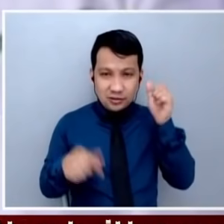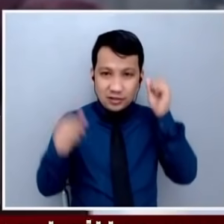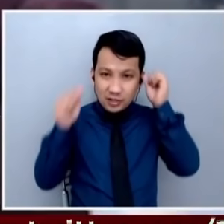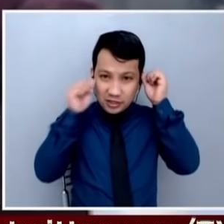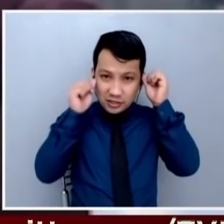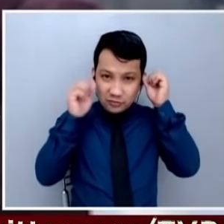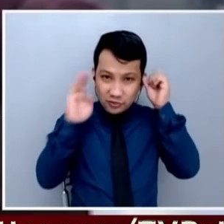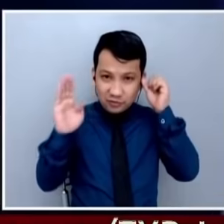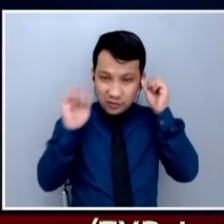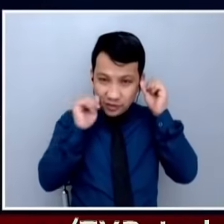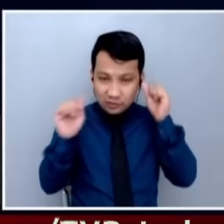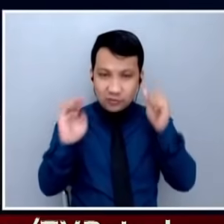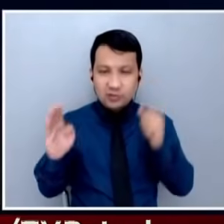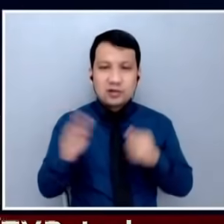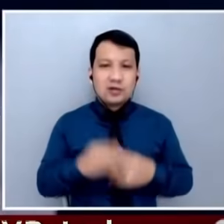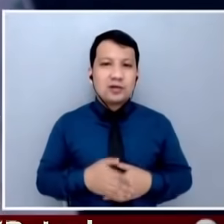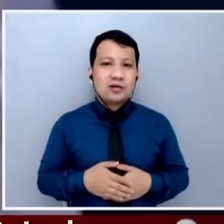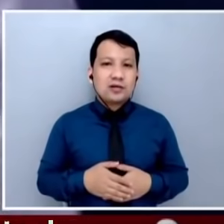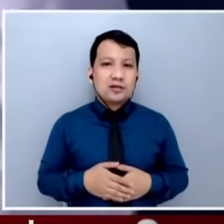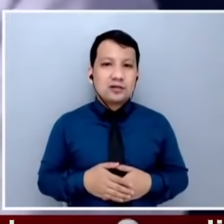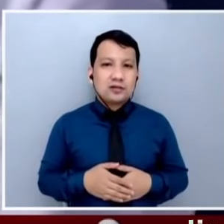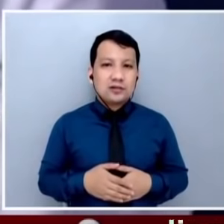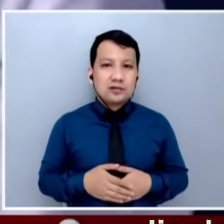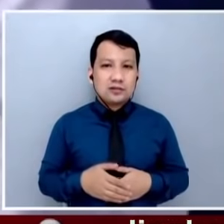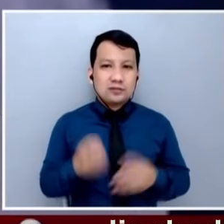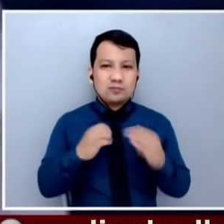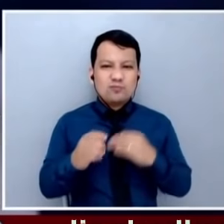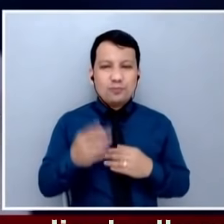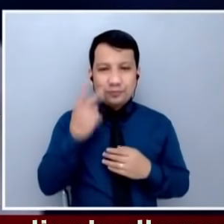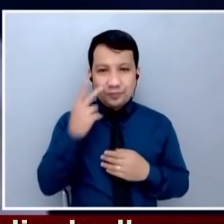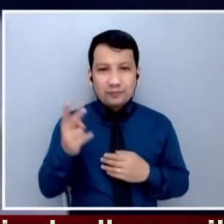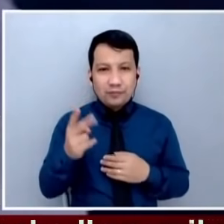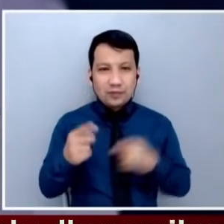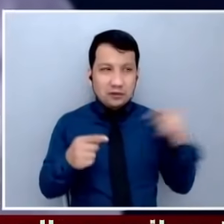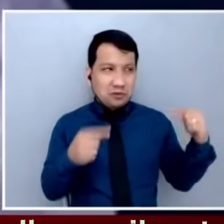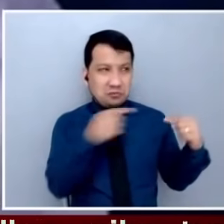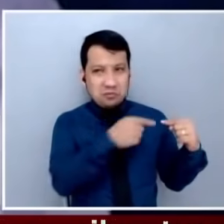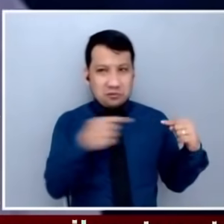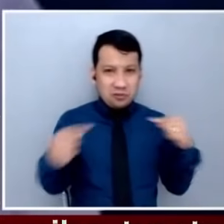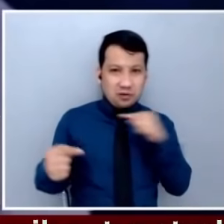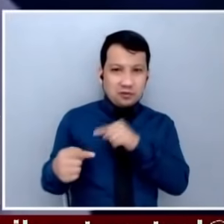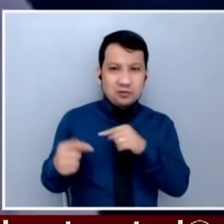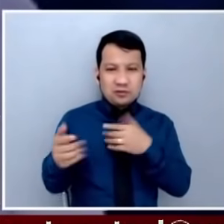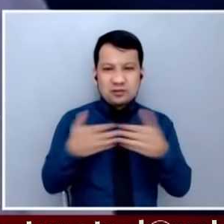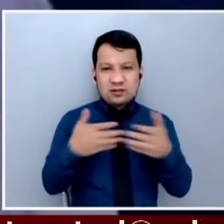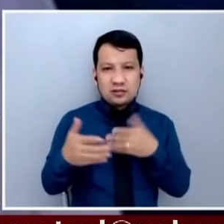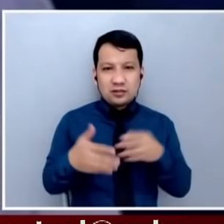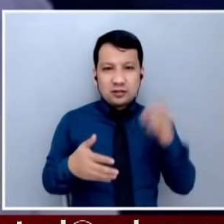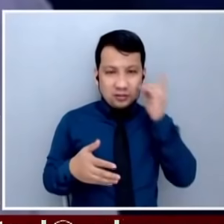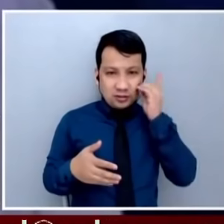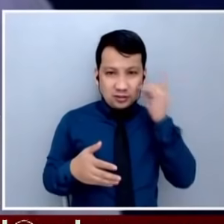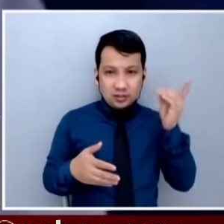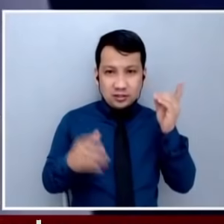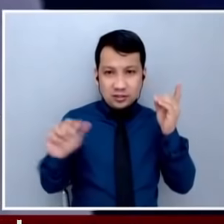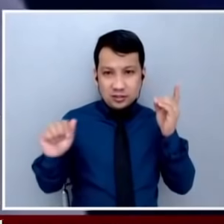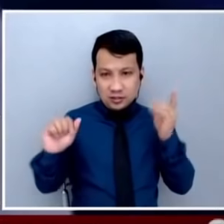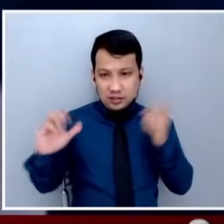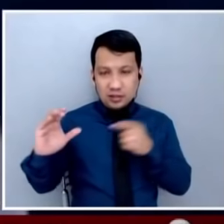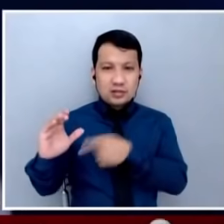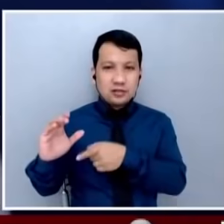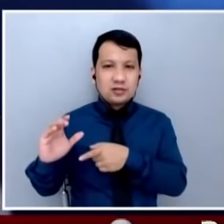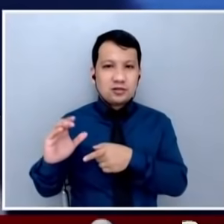Bonifacio. Darren, na-enjoy kayo sa manonood. May entrance pala. Nagkaturuan at hiyawan ang ituro ni Darren si AC na tila